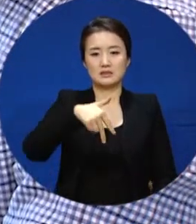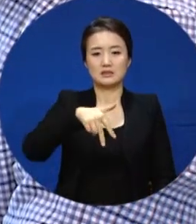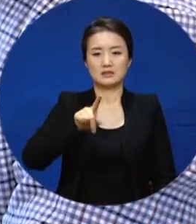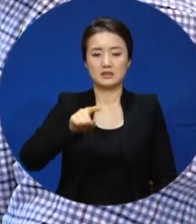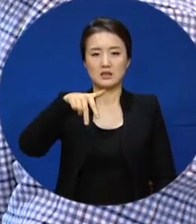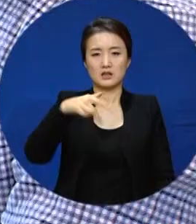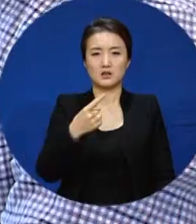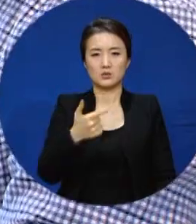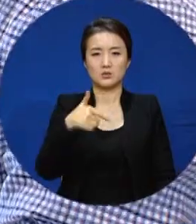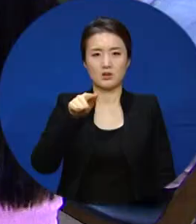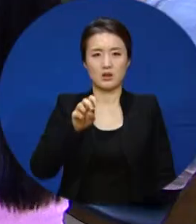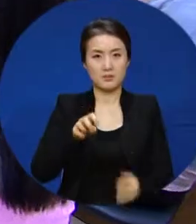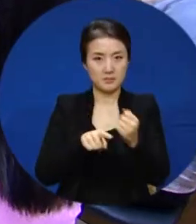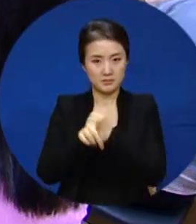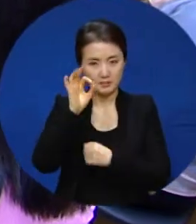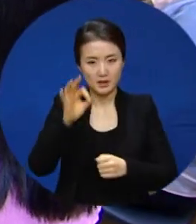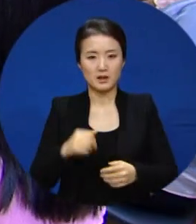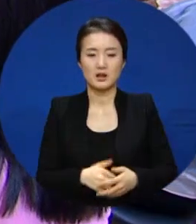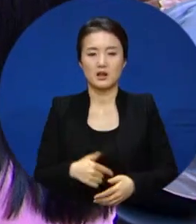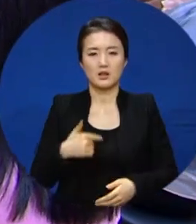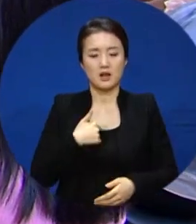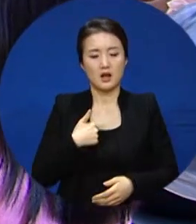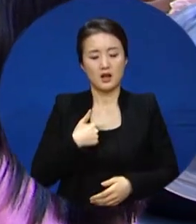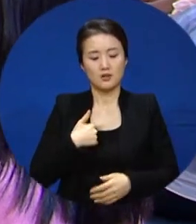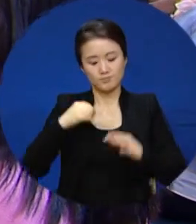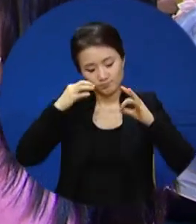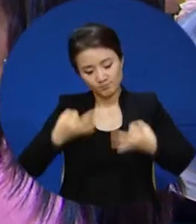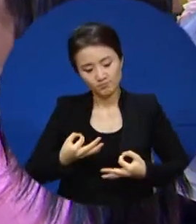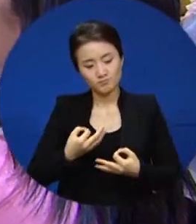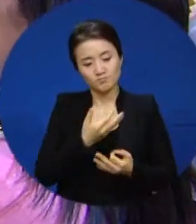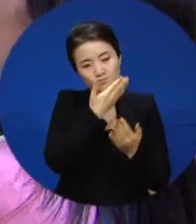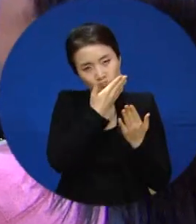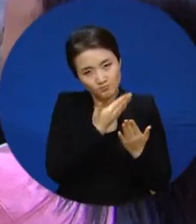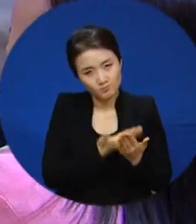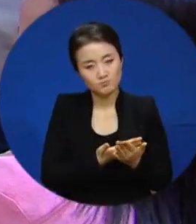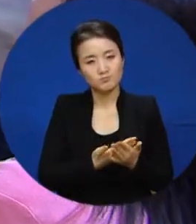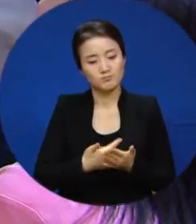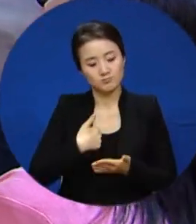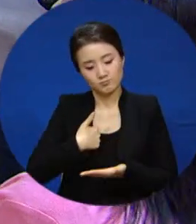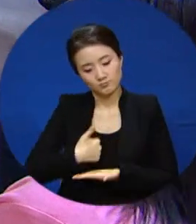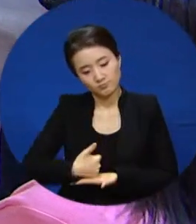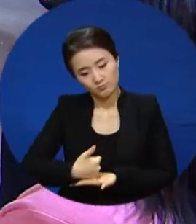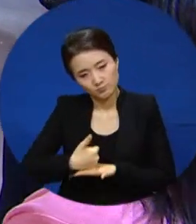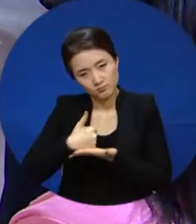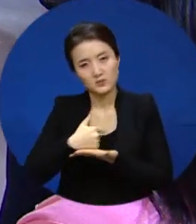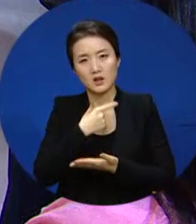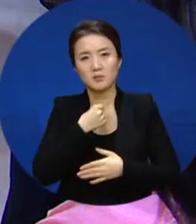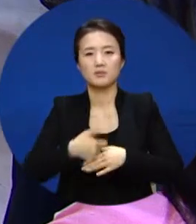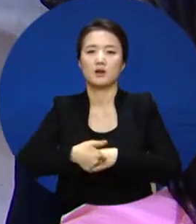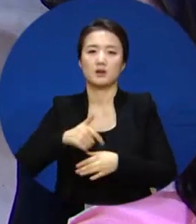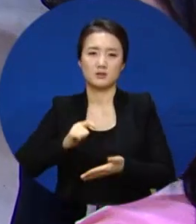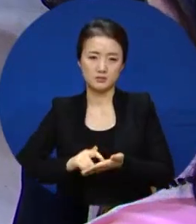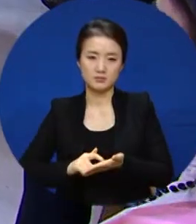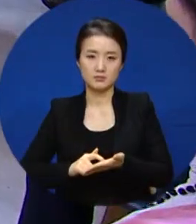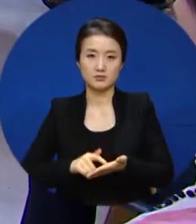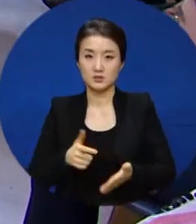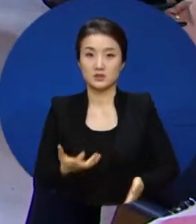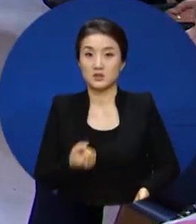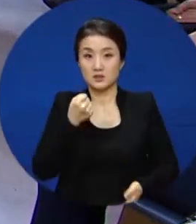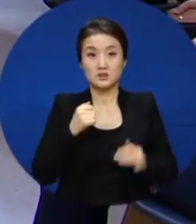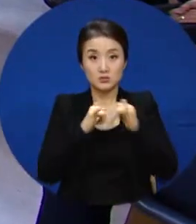정 읽어보세요 시작 나를 소중하게 여겨 자신에게 존중받고 싶은 마음 이 자존감의 주인은